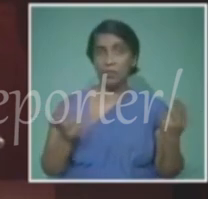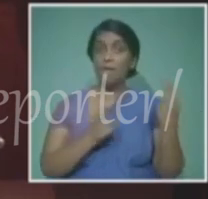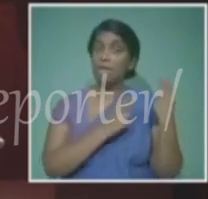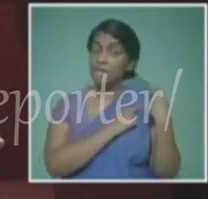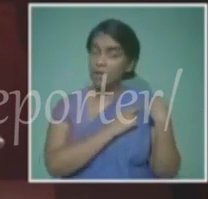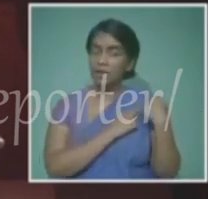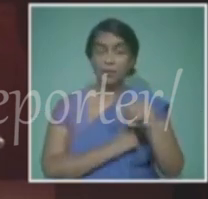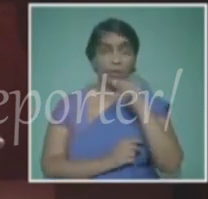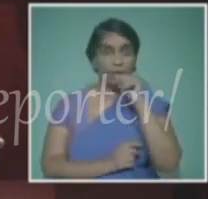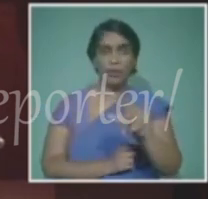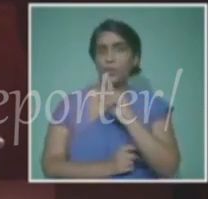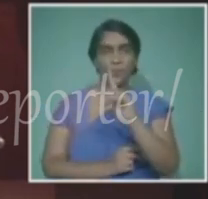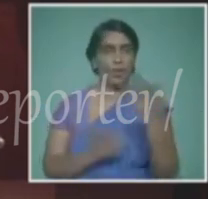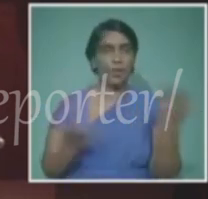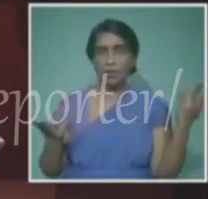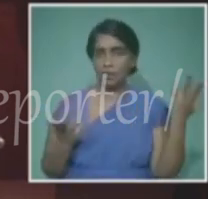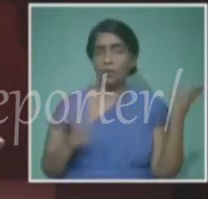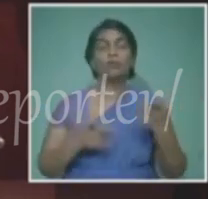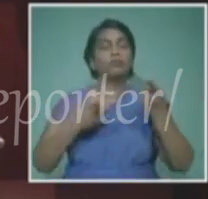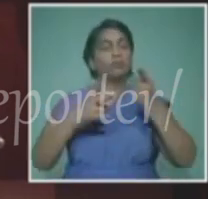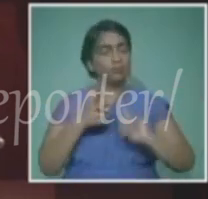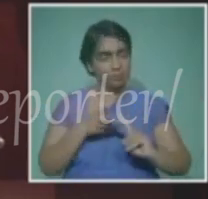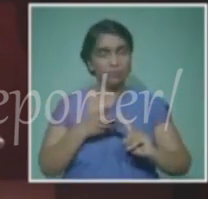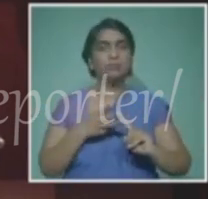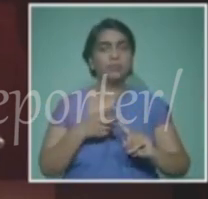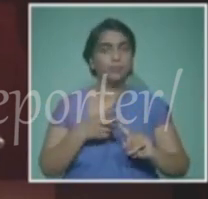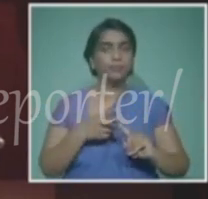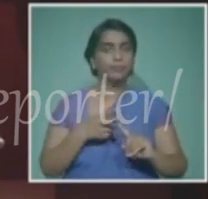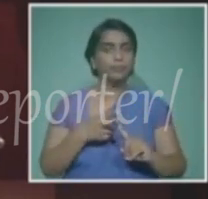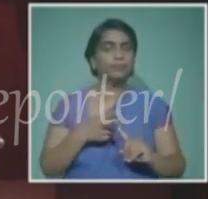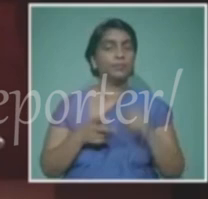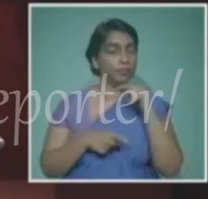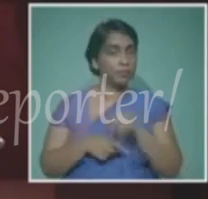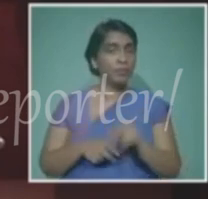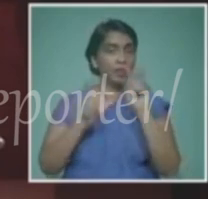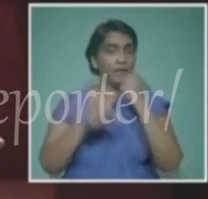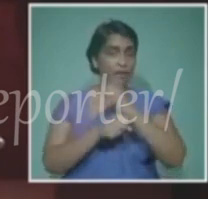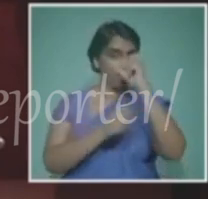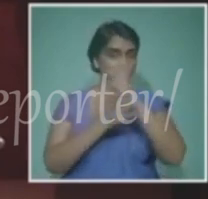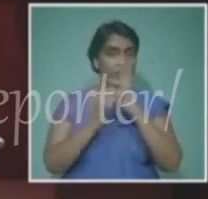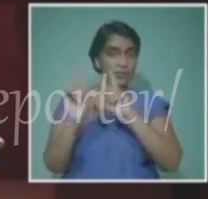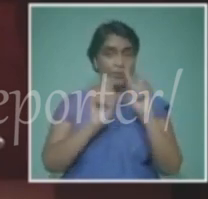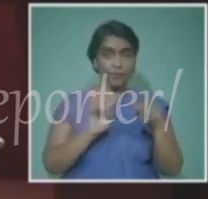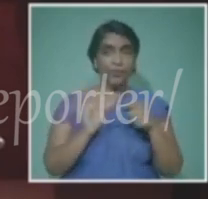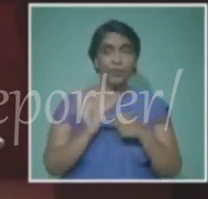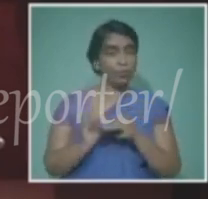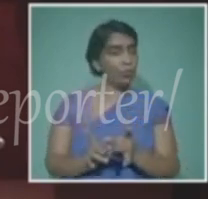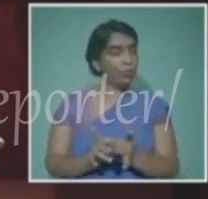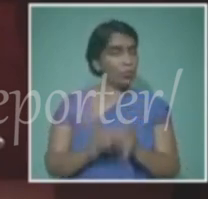වගකීමෙන් ප්‍රකාශයක් ලැබුණේ නැහැ. ඊට අමතරව මේ 22 තුල මේ තියෙන